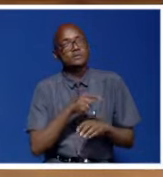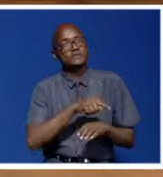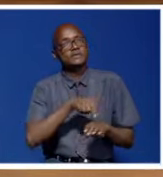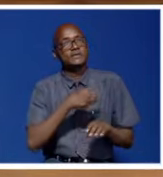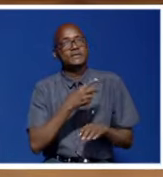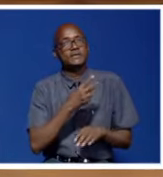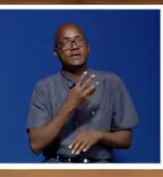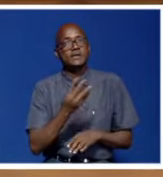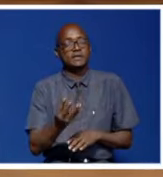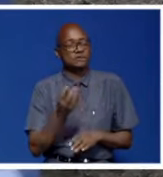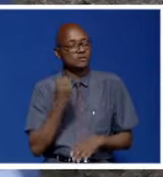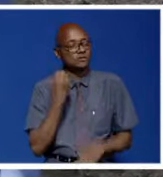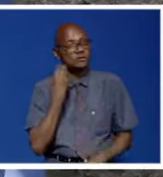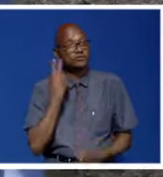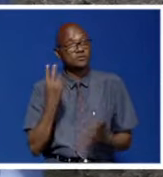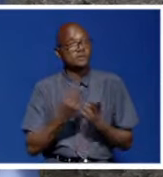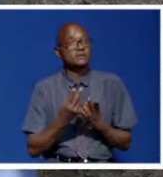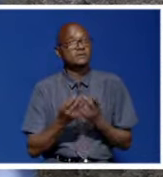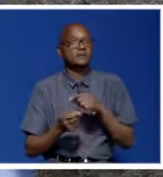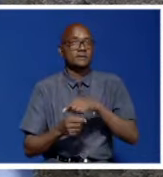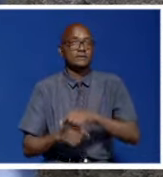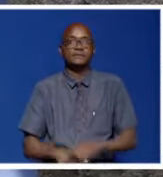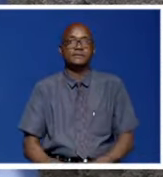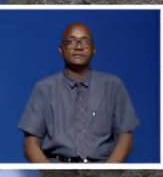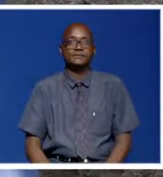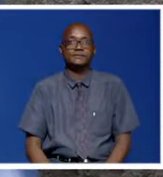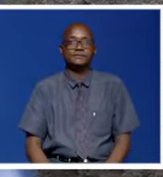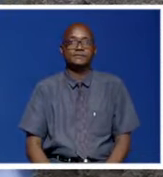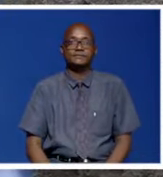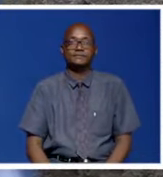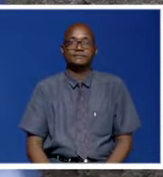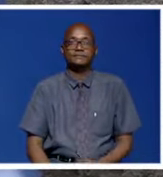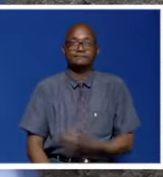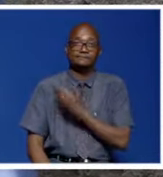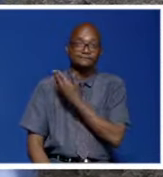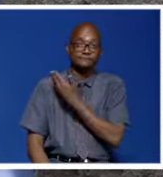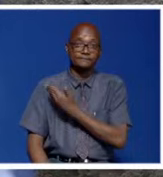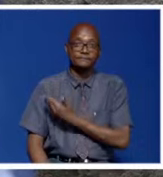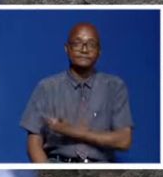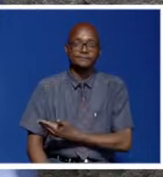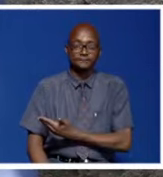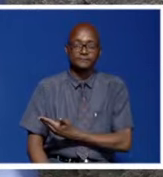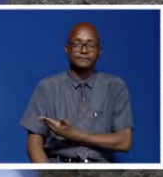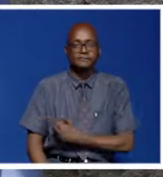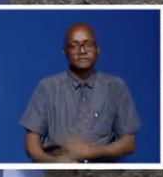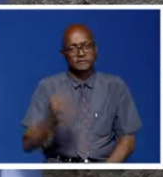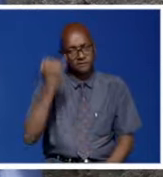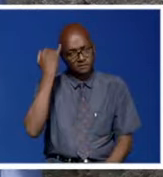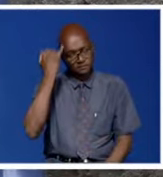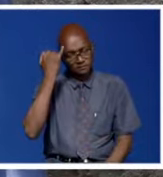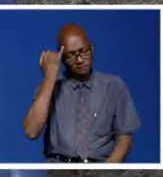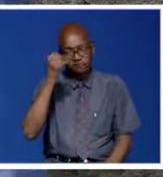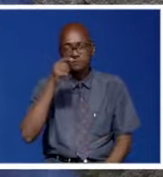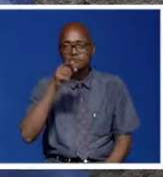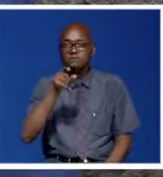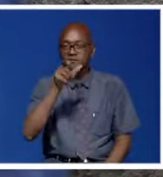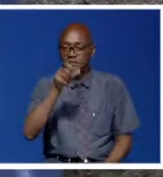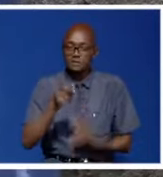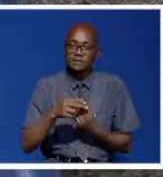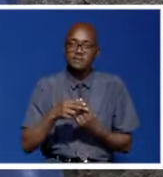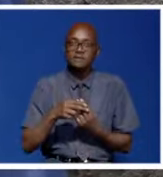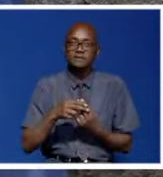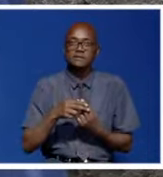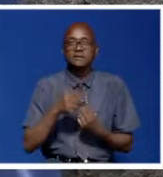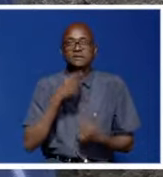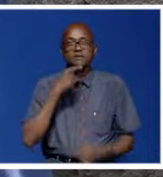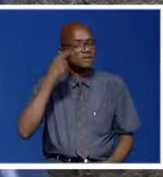ya wagonjwa wenye changamoto kama hizo. Mashauri ya wanadamu, sio madaktari, ya wanadamu, kwamba